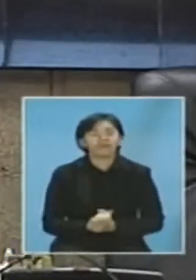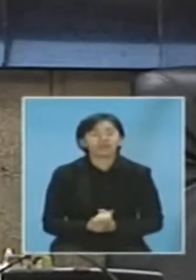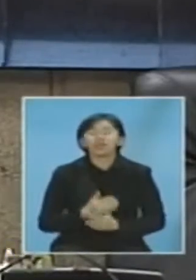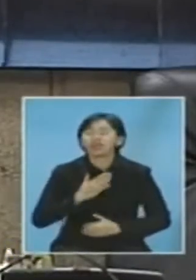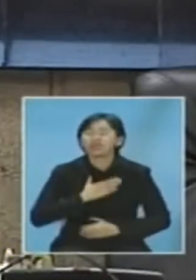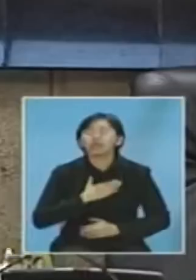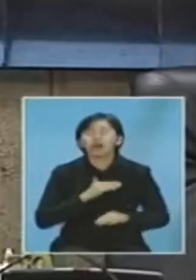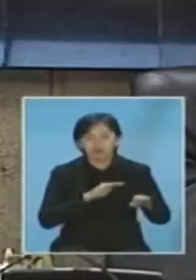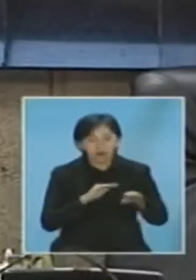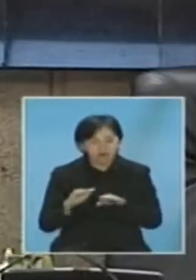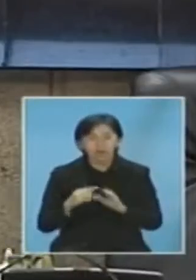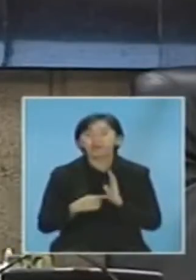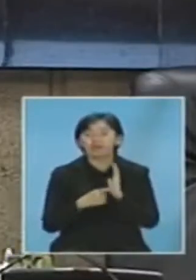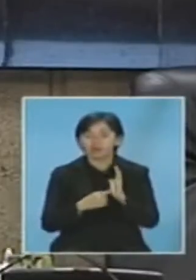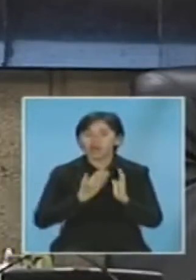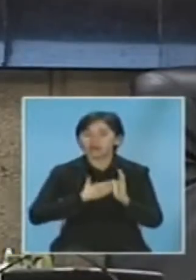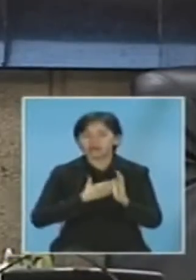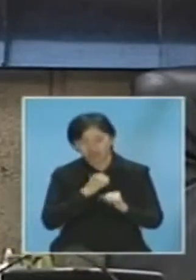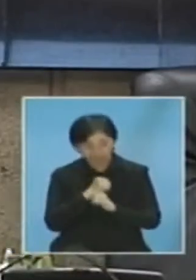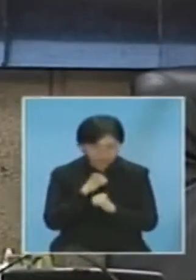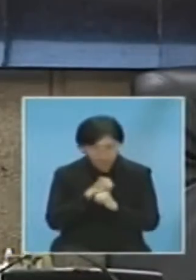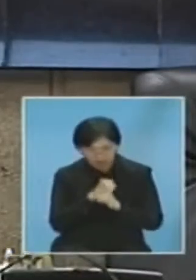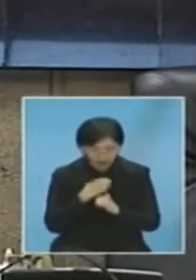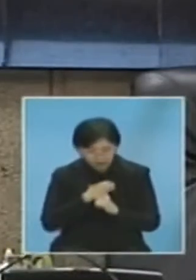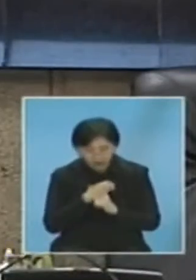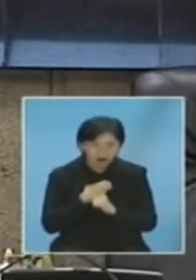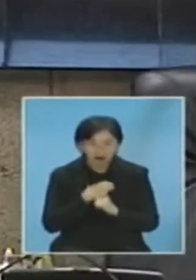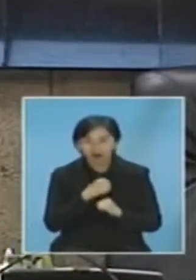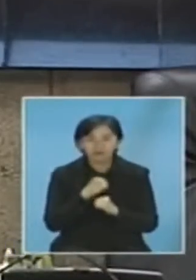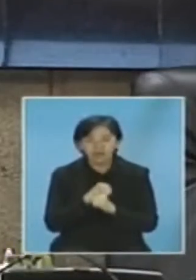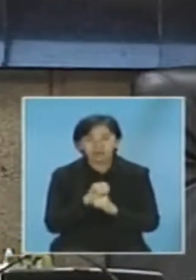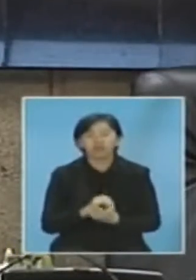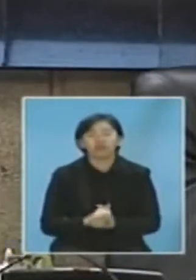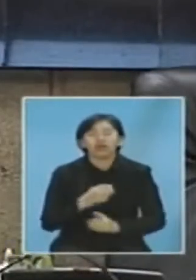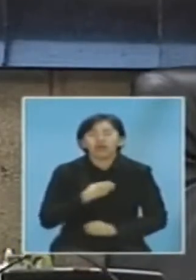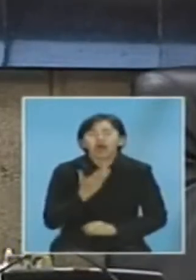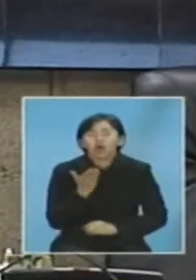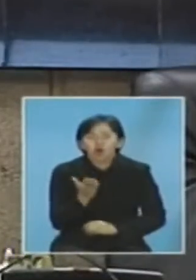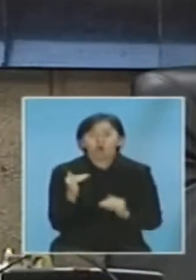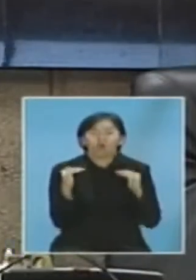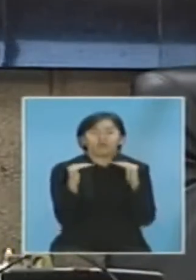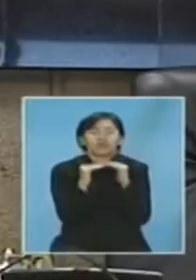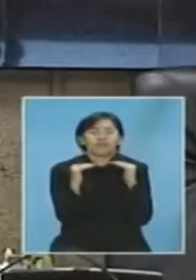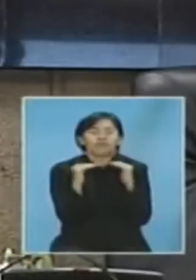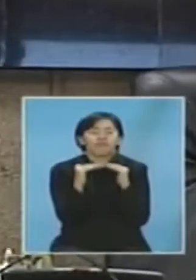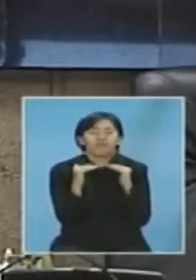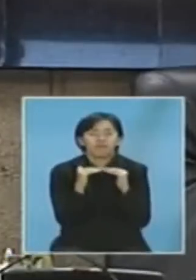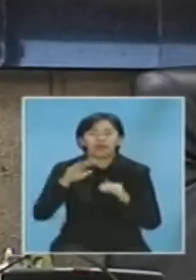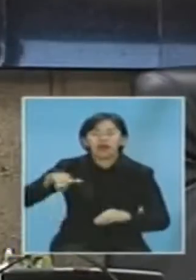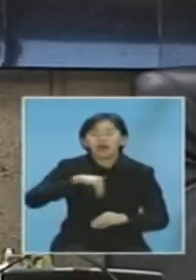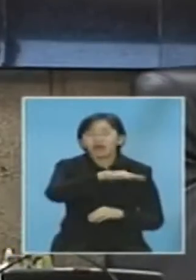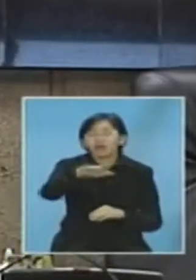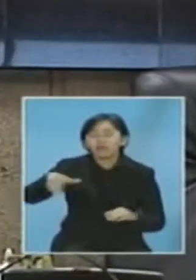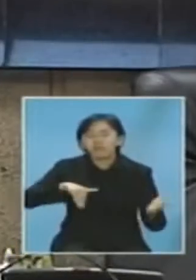มอที่จะพิสูจน์ตนเองในการทำงานแต่ดิฉันก็ต้องขอความเป็นธรรมเพื่อที่ทุกคนจะได้เห็นว่